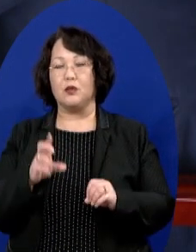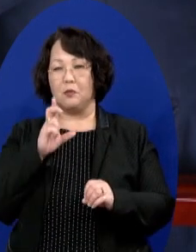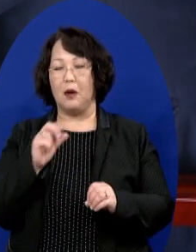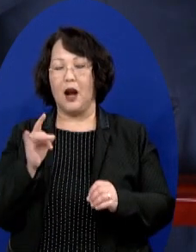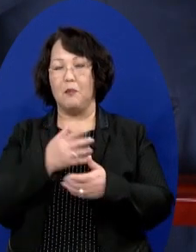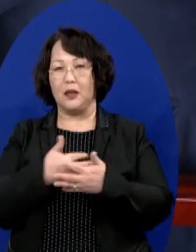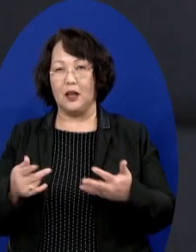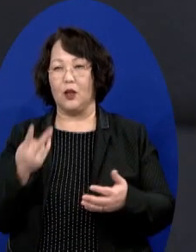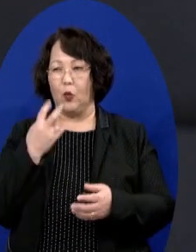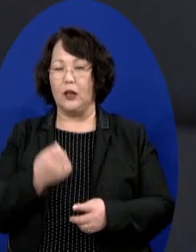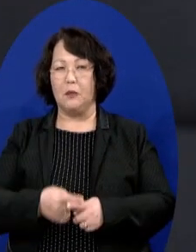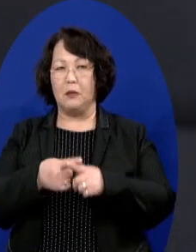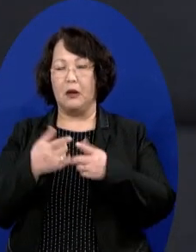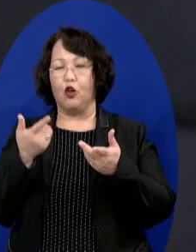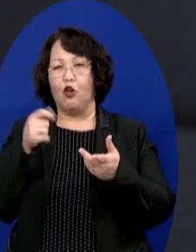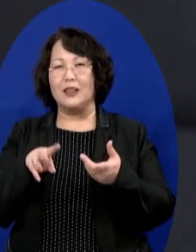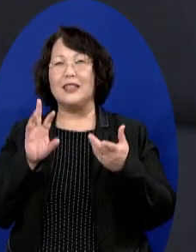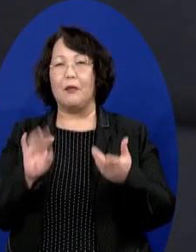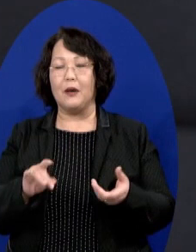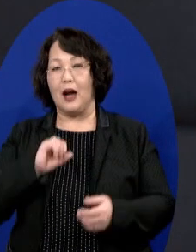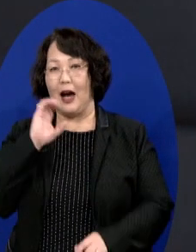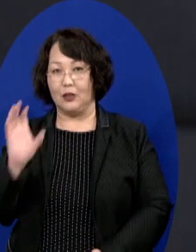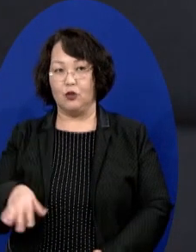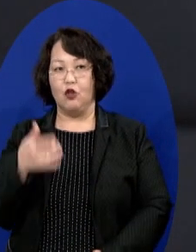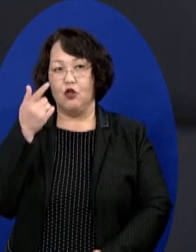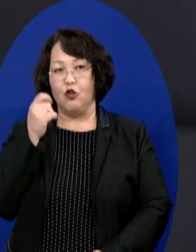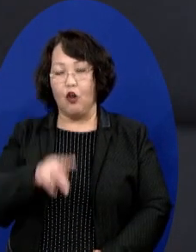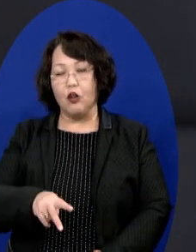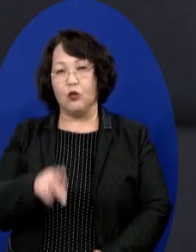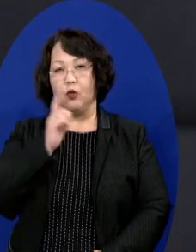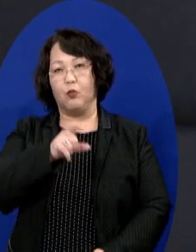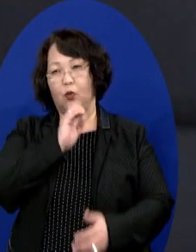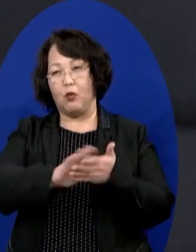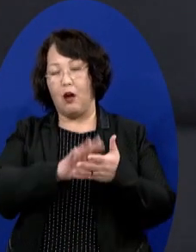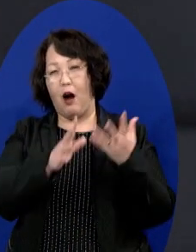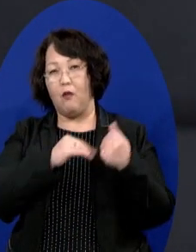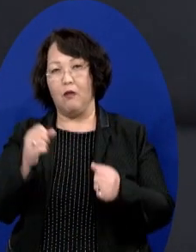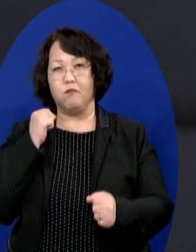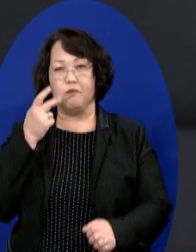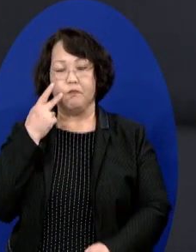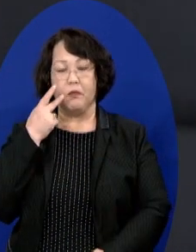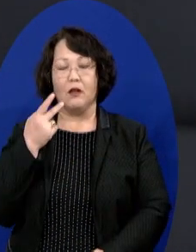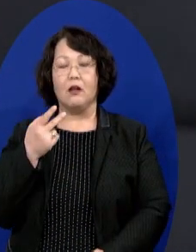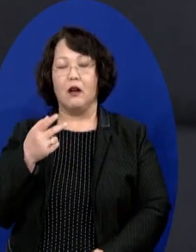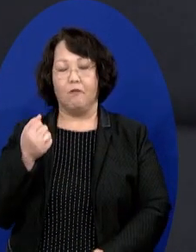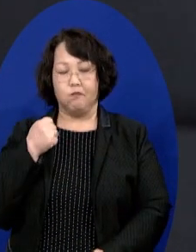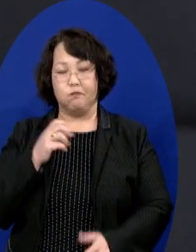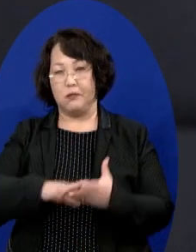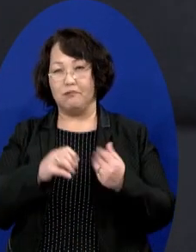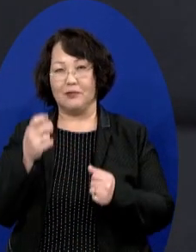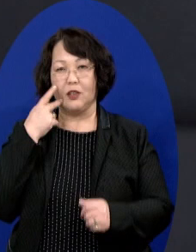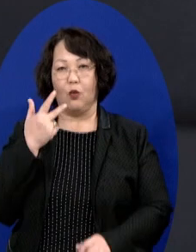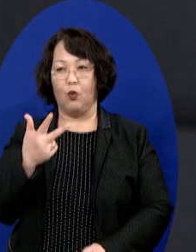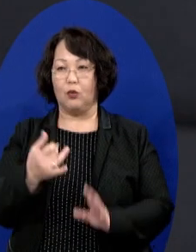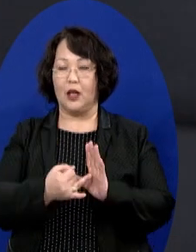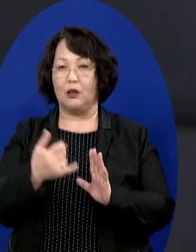бүтээгдэхүүн дээр гол нь нөлөөлж байна. Нийт одоо энэ инфляцийн сагсанд хэрэглээний сагсанд ордог 373 бүтээгдэхүүний 200